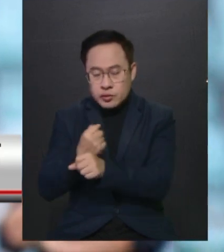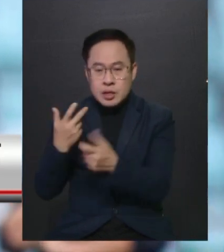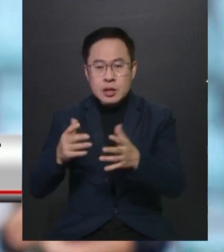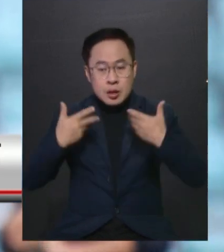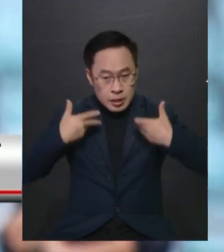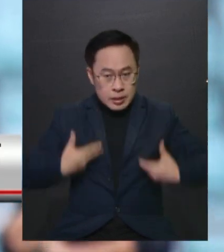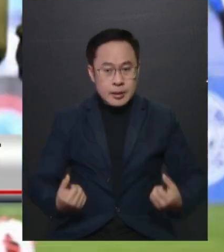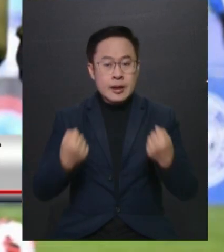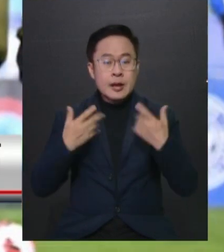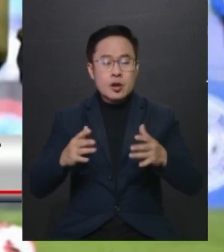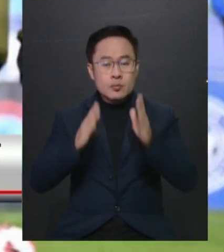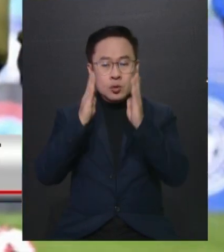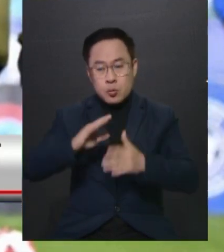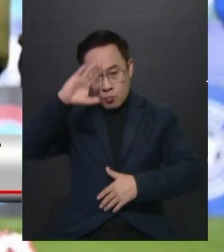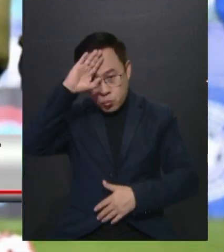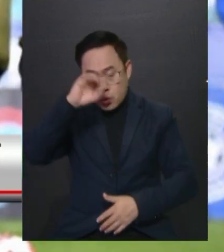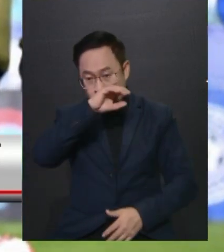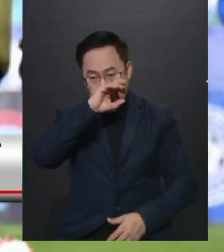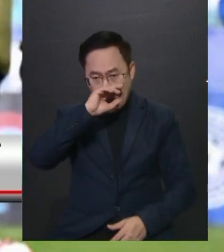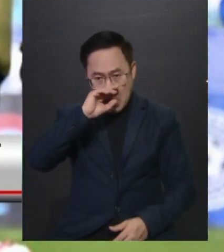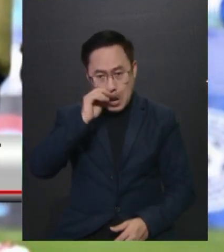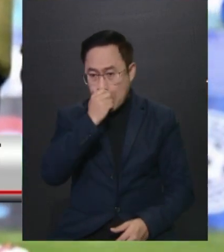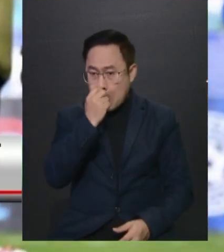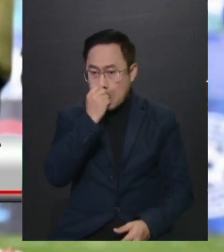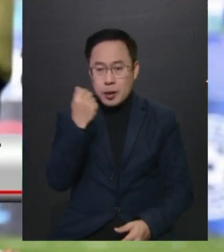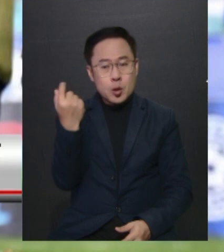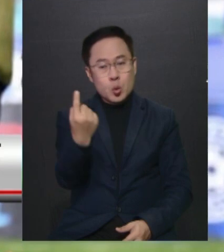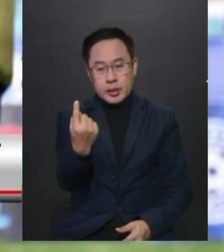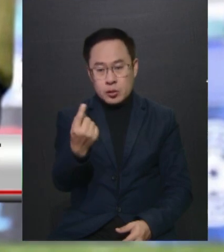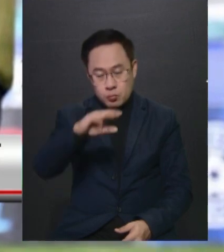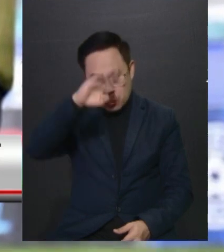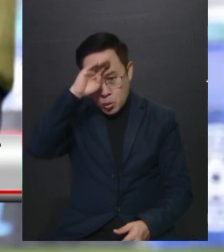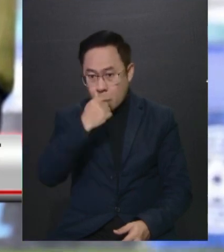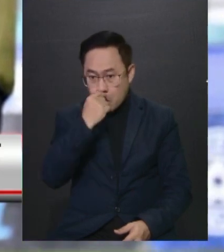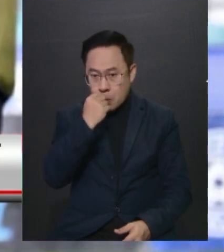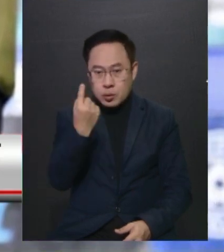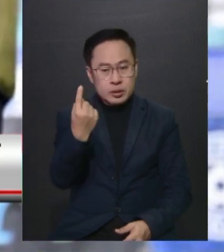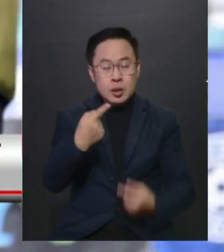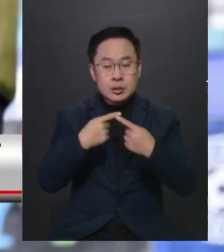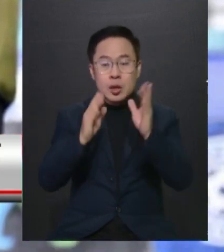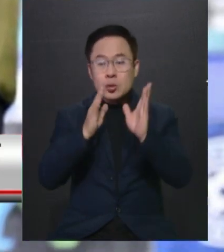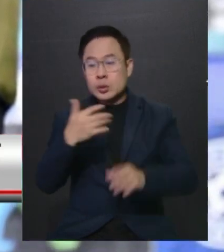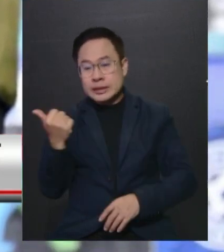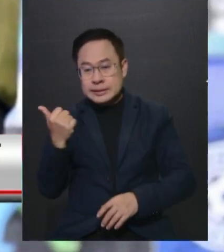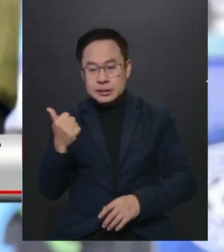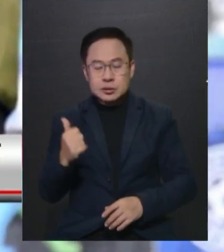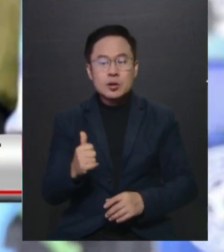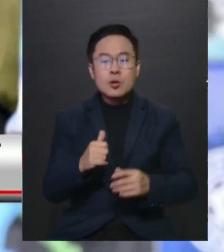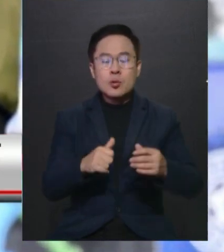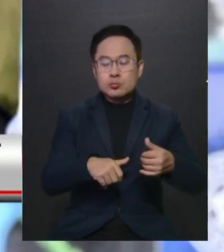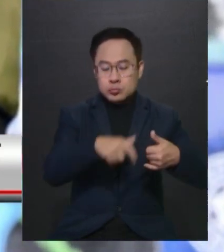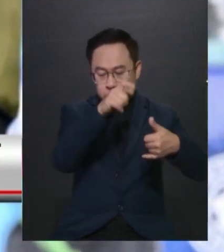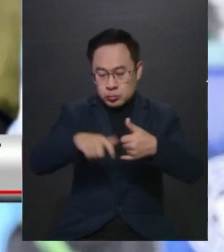เตะในทีมเพียงคนเดียวที่ป่วยแต่นอกนั้นเนี่ยทุกคนก็พร้อมสมบูรณ์ทุกคนนะครับซึ่งก็น่าจะได้เห็นวิธี